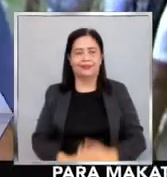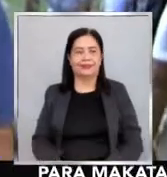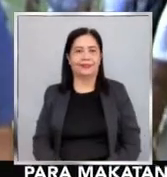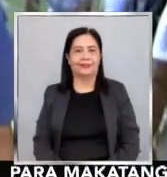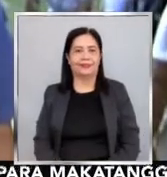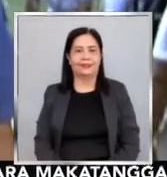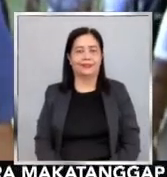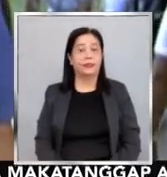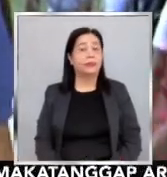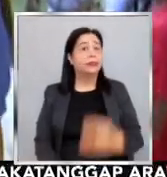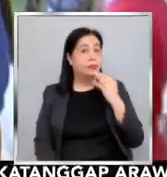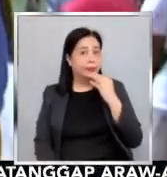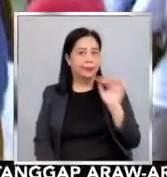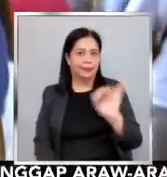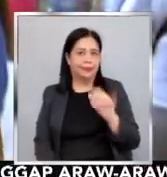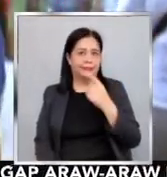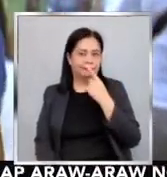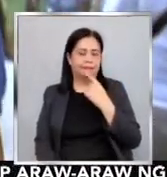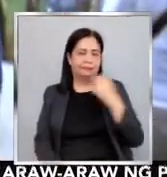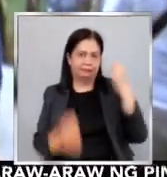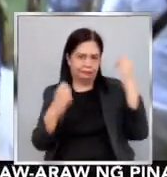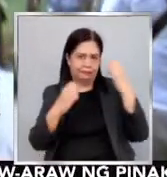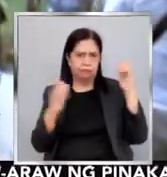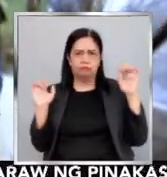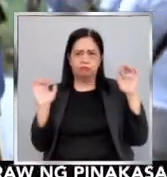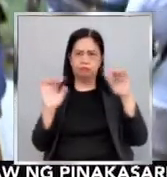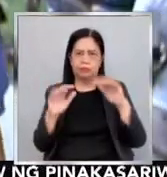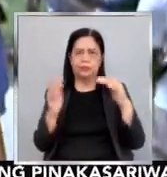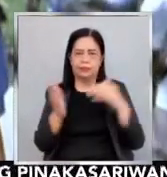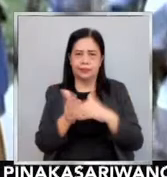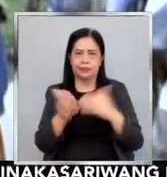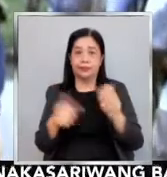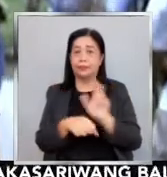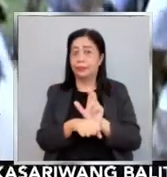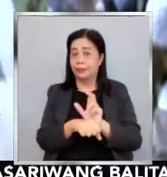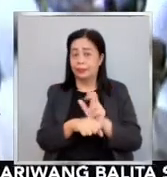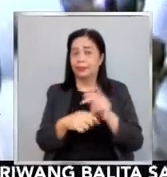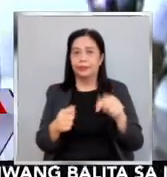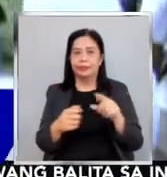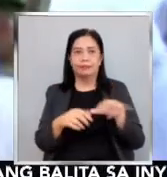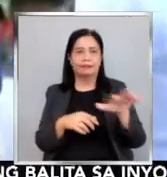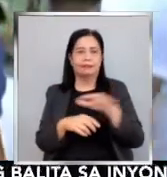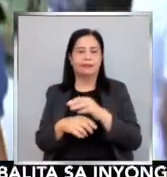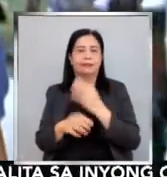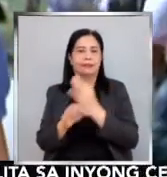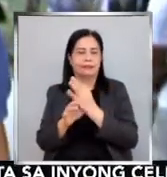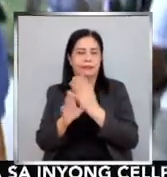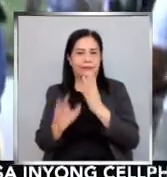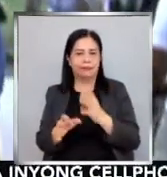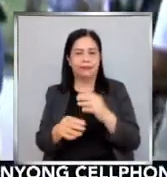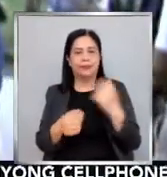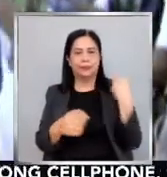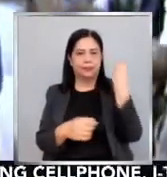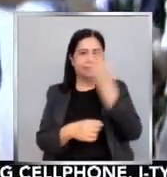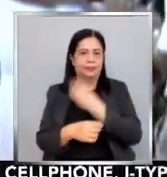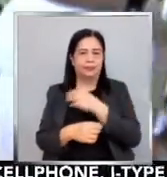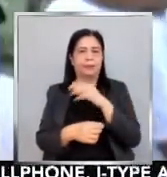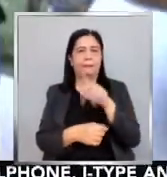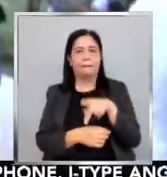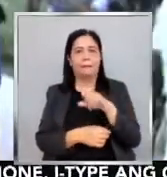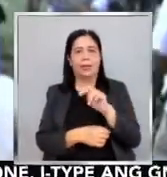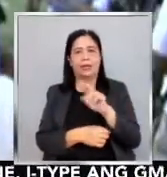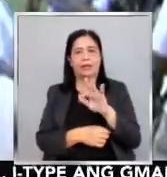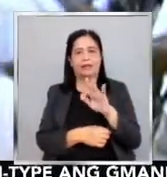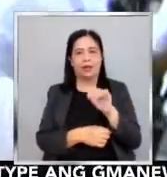Maris, tulad nga ng inaasahan, dumagsang muli rito sa Naga City ang mga deboto ni Inang Peña Francia para sa fluvial procession